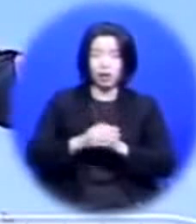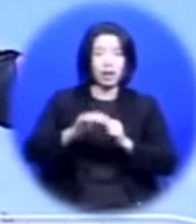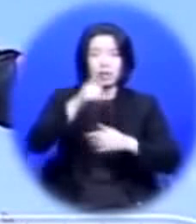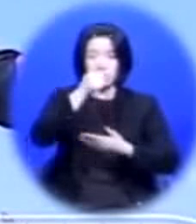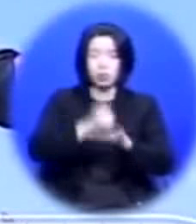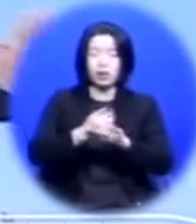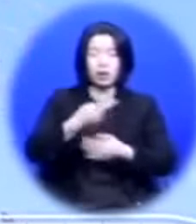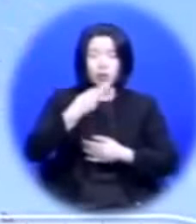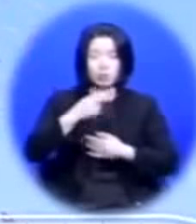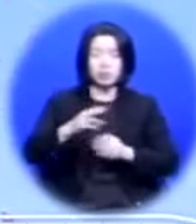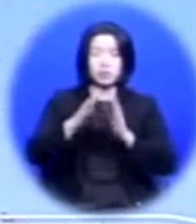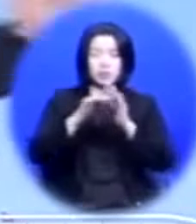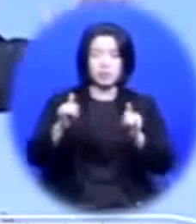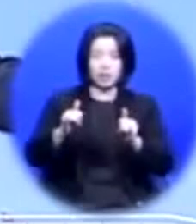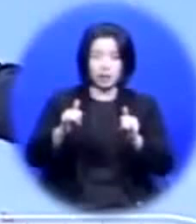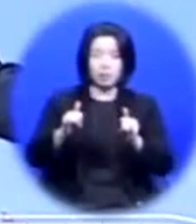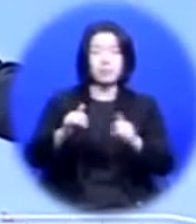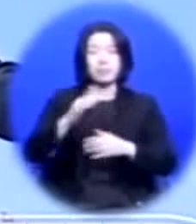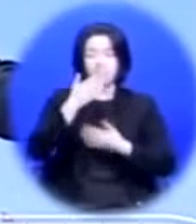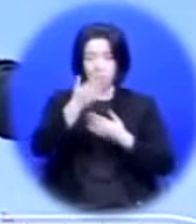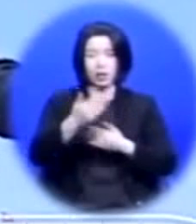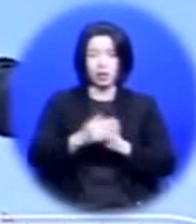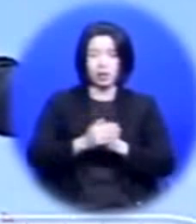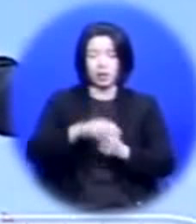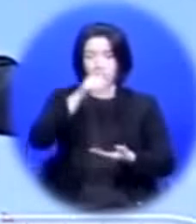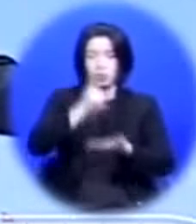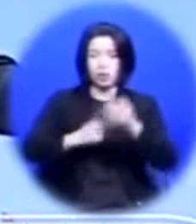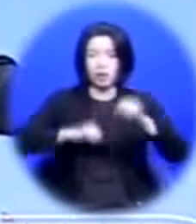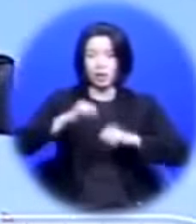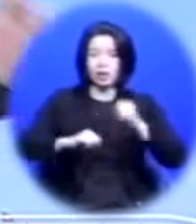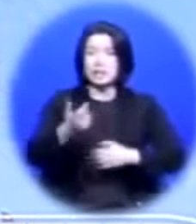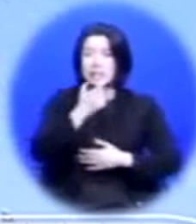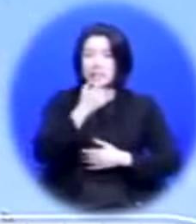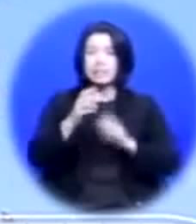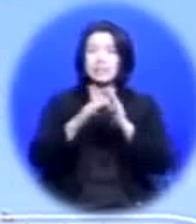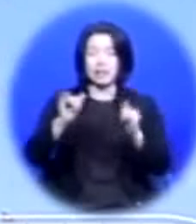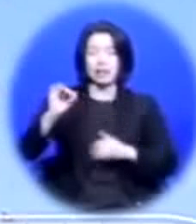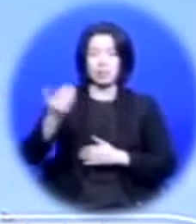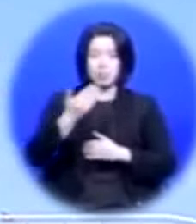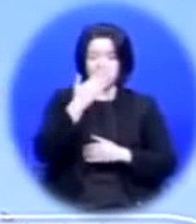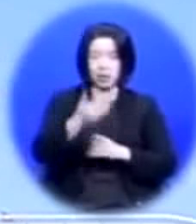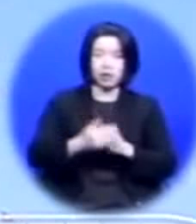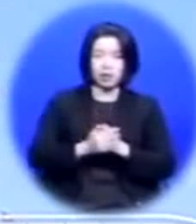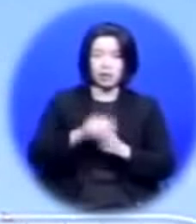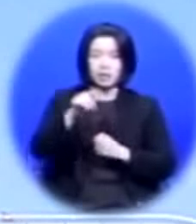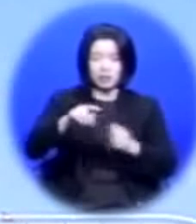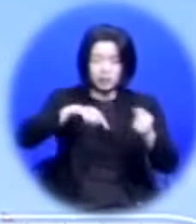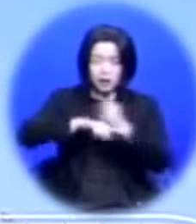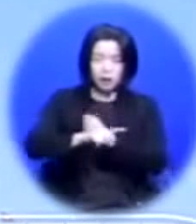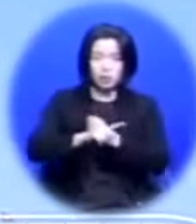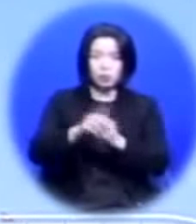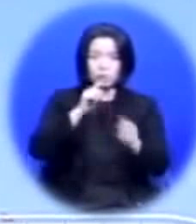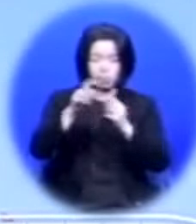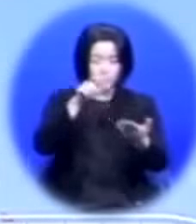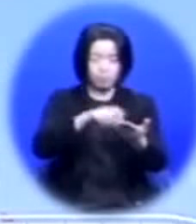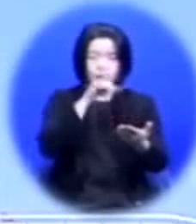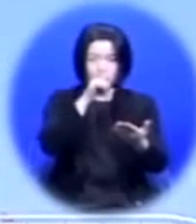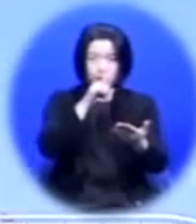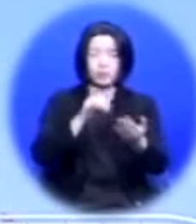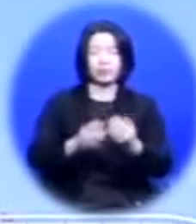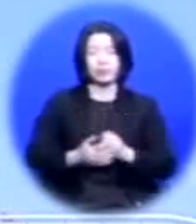버려 죄 짓기 싫은 사람이 되어 버려 그 이유를 말씀하고 계세요이 본문